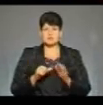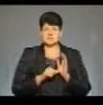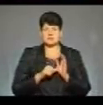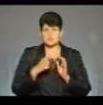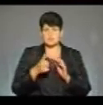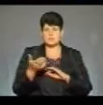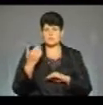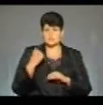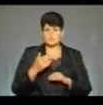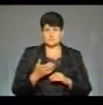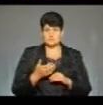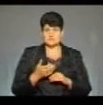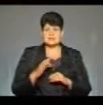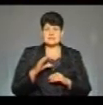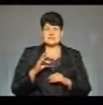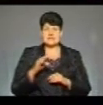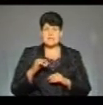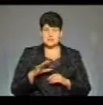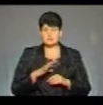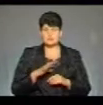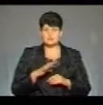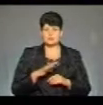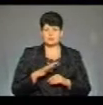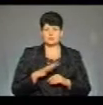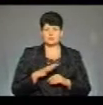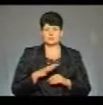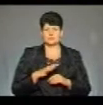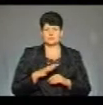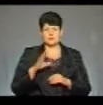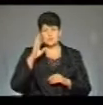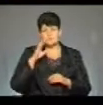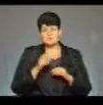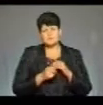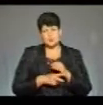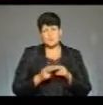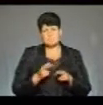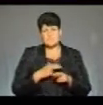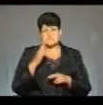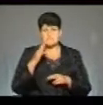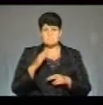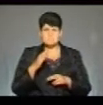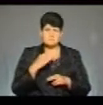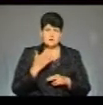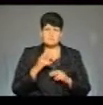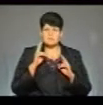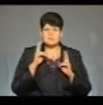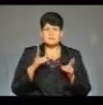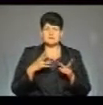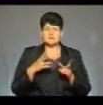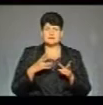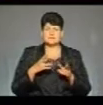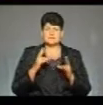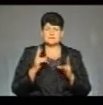століття. Сергій Ілліч – хлопець бідовий, без батька. Він хлопець бідовий, без батька. Не знав слова